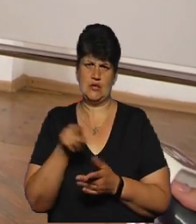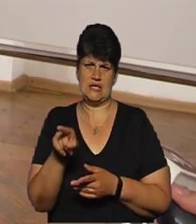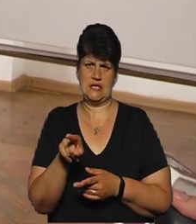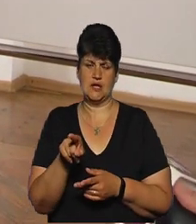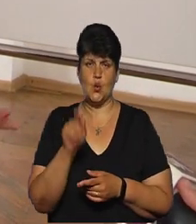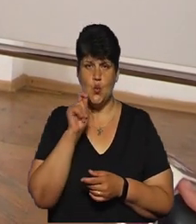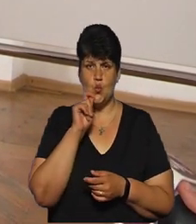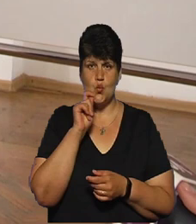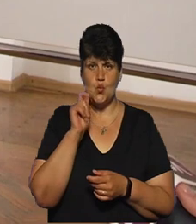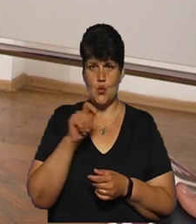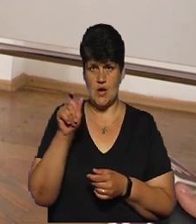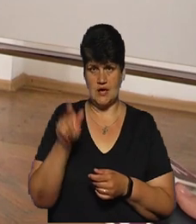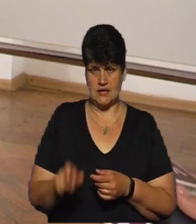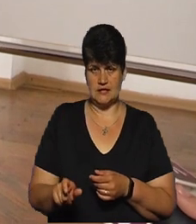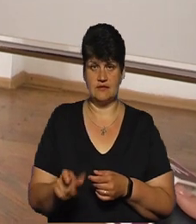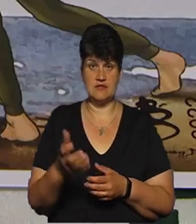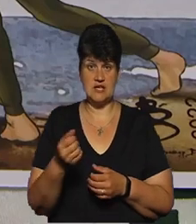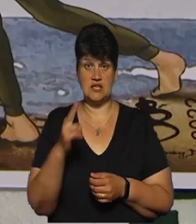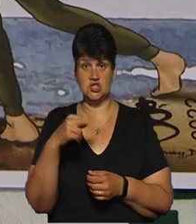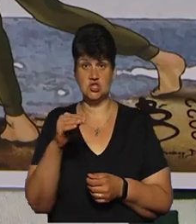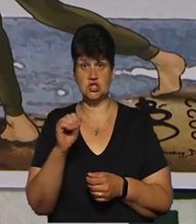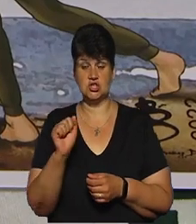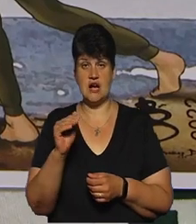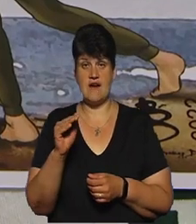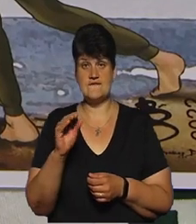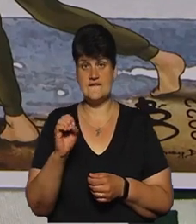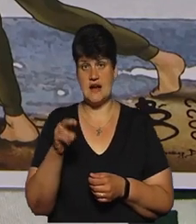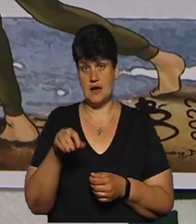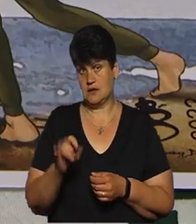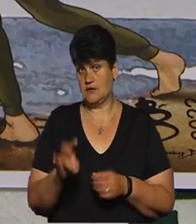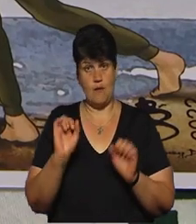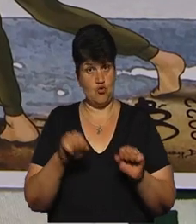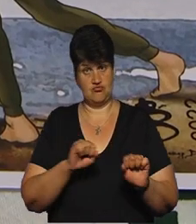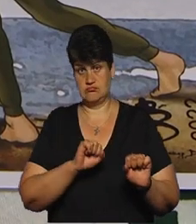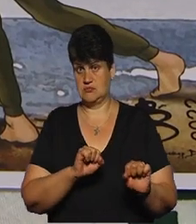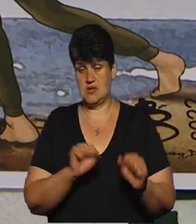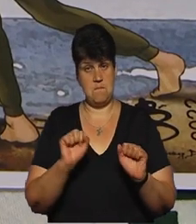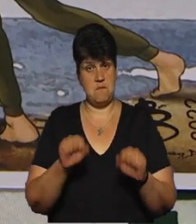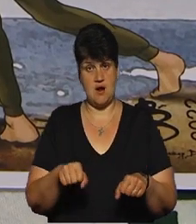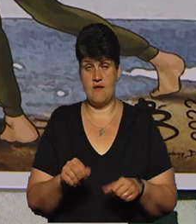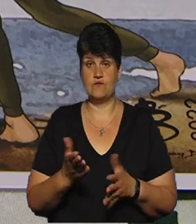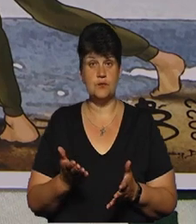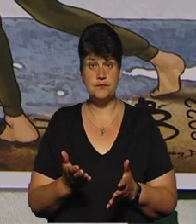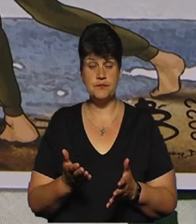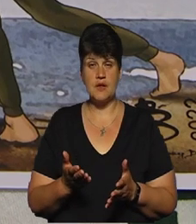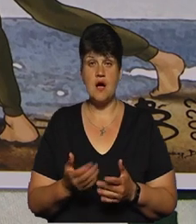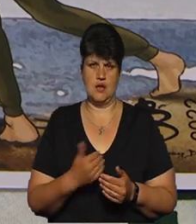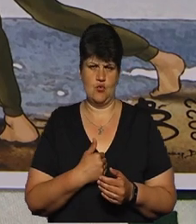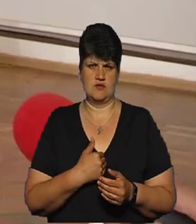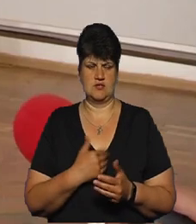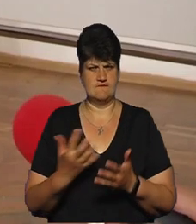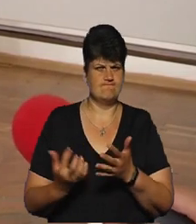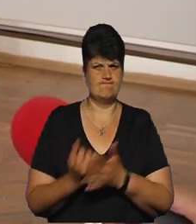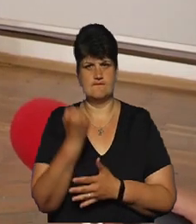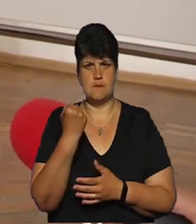українка, вона взяла джавелін, і вона може відстояти своє право кохати, бути коханою, але хоче вибороти право вибирати